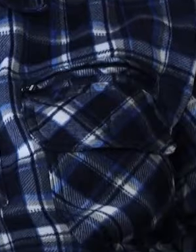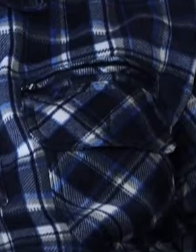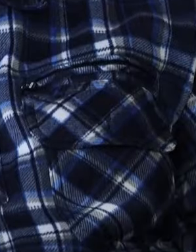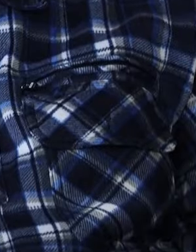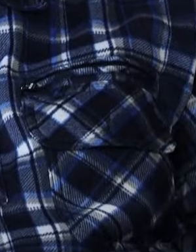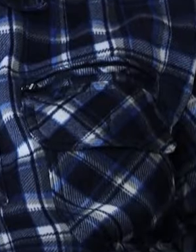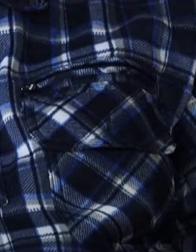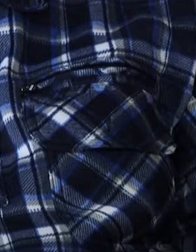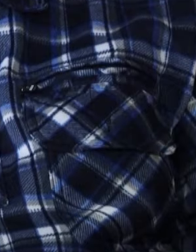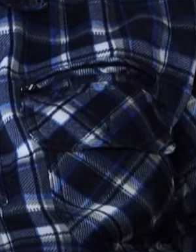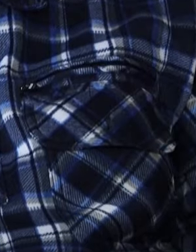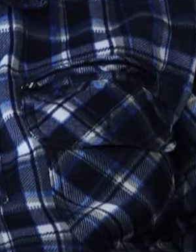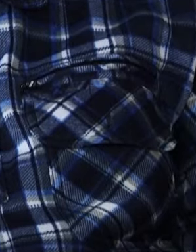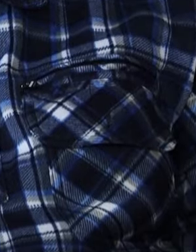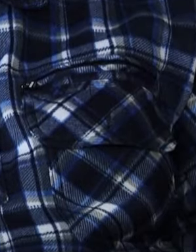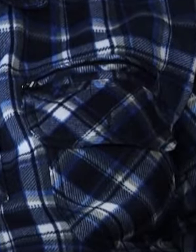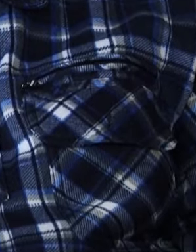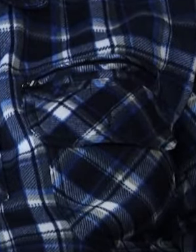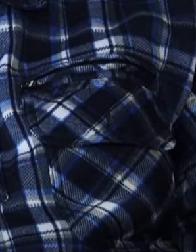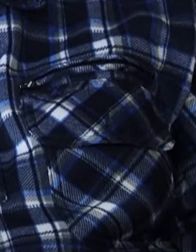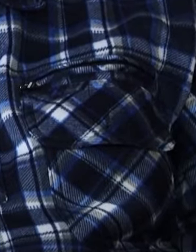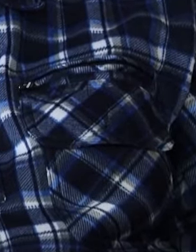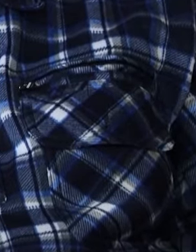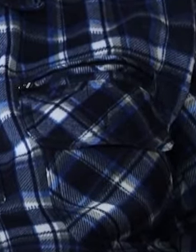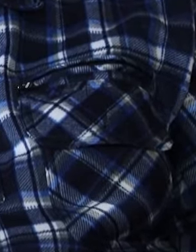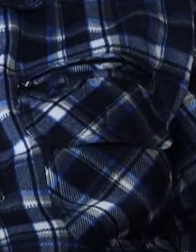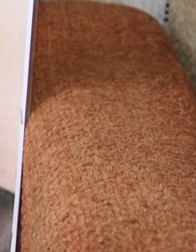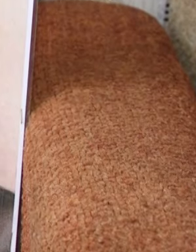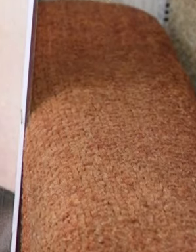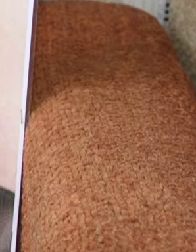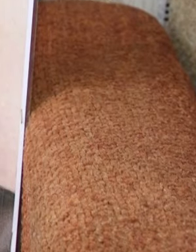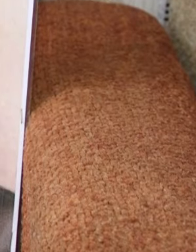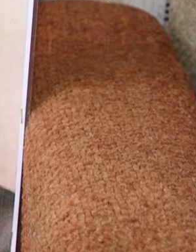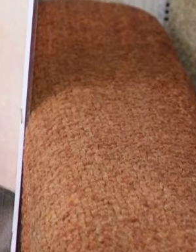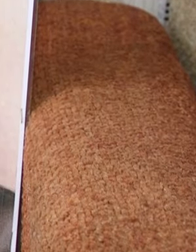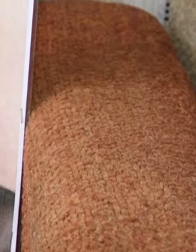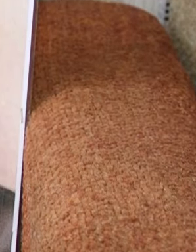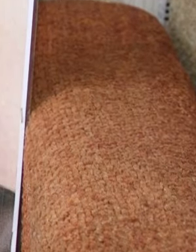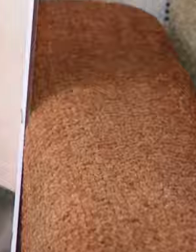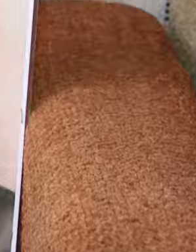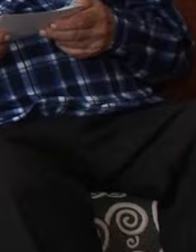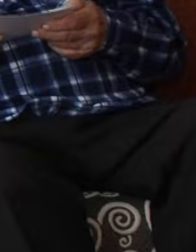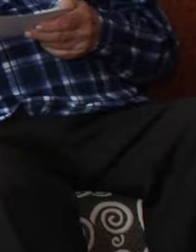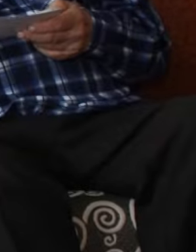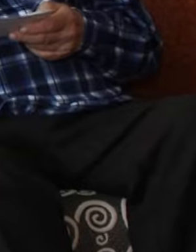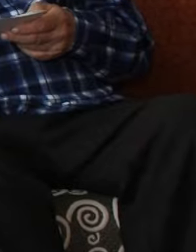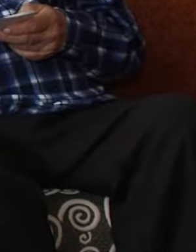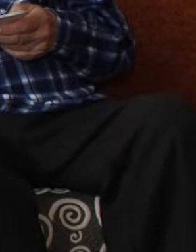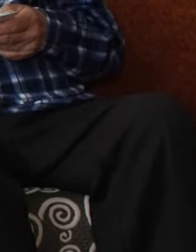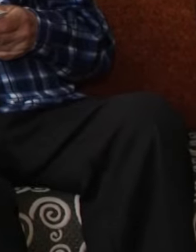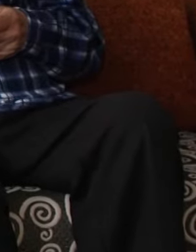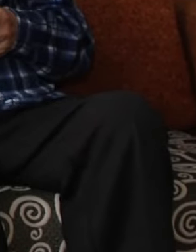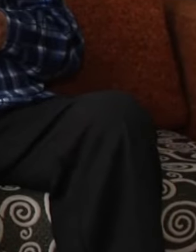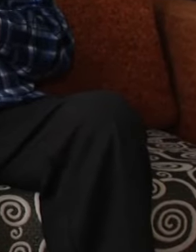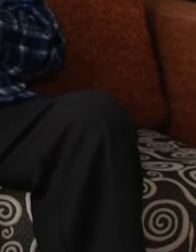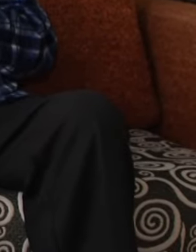женщин, мужчин, и мы мазали хатыны. Помогали. Помогали. там мы и познакомились. Время было трудное, и